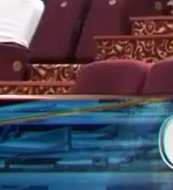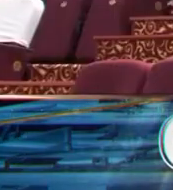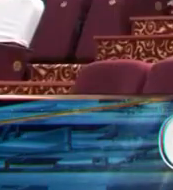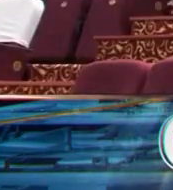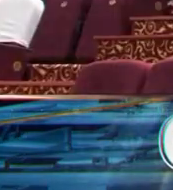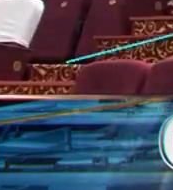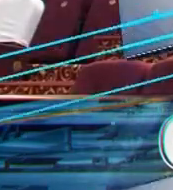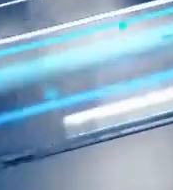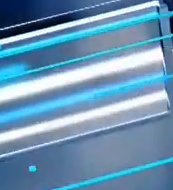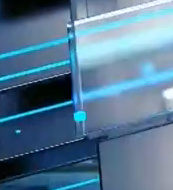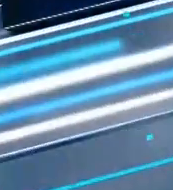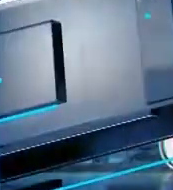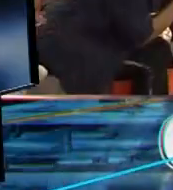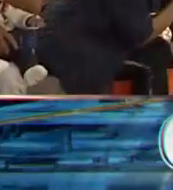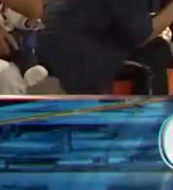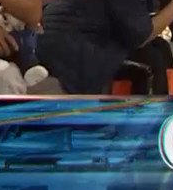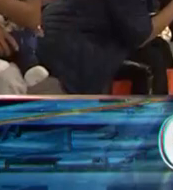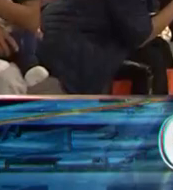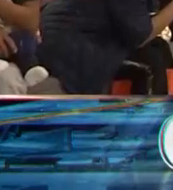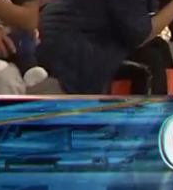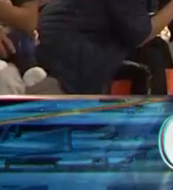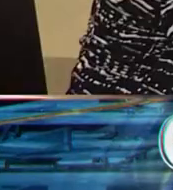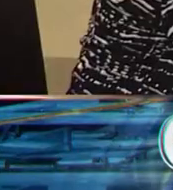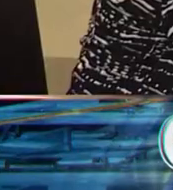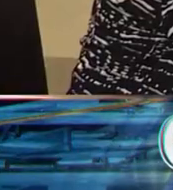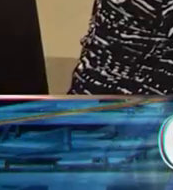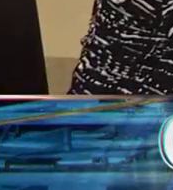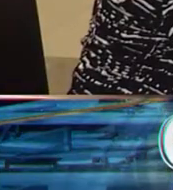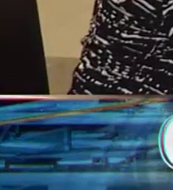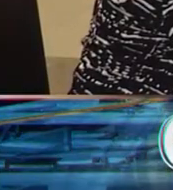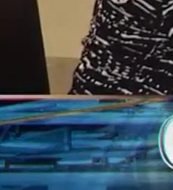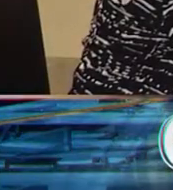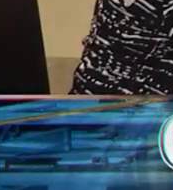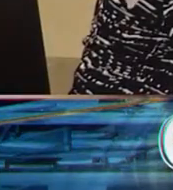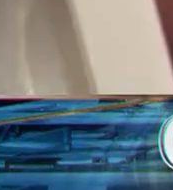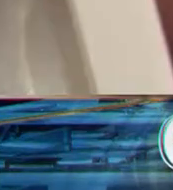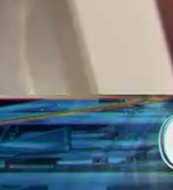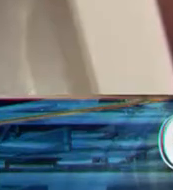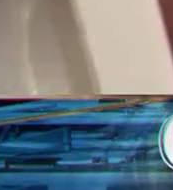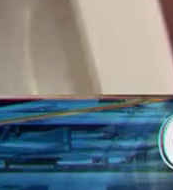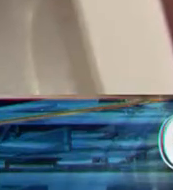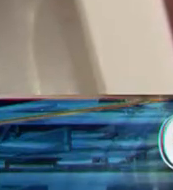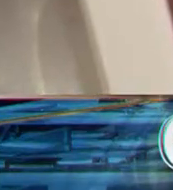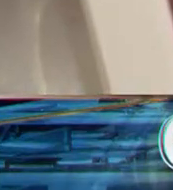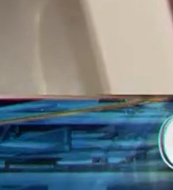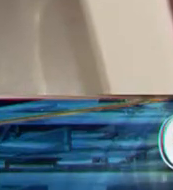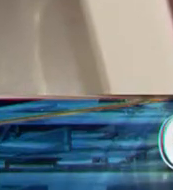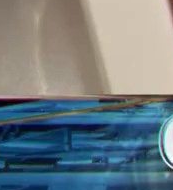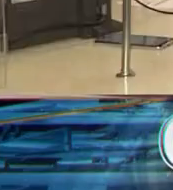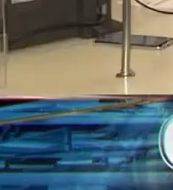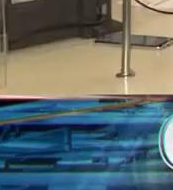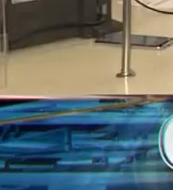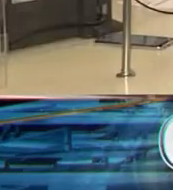сезон пришел за услугой ушел с подарком центр обслуживания населения дарит своим клиентам